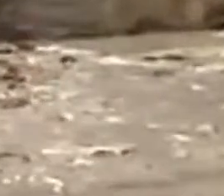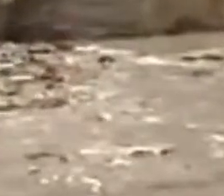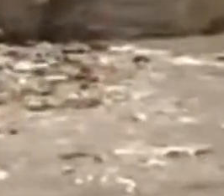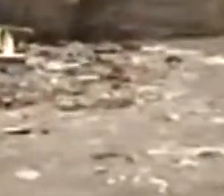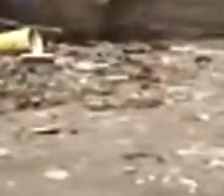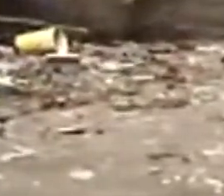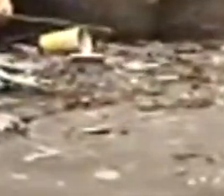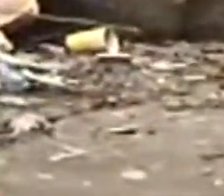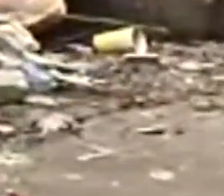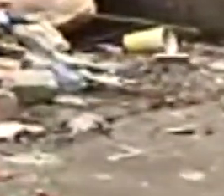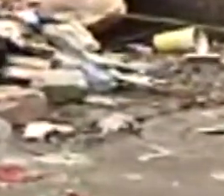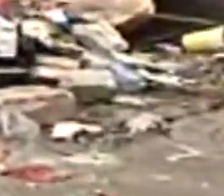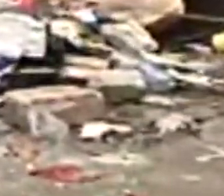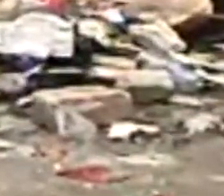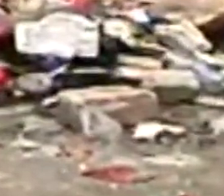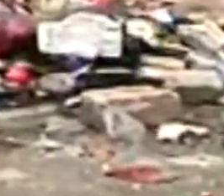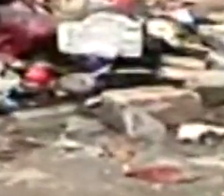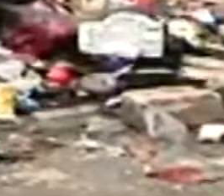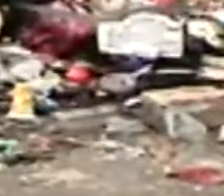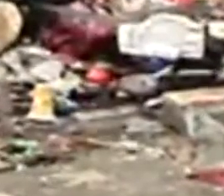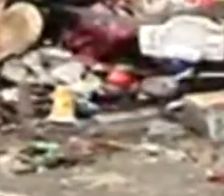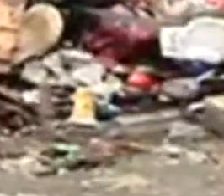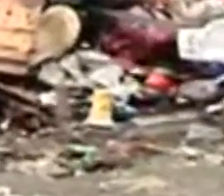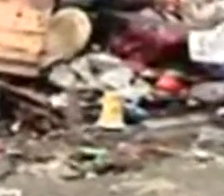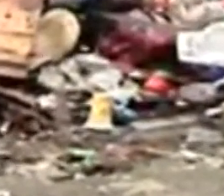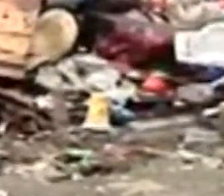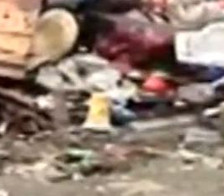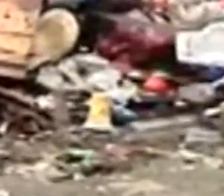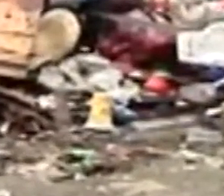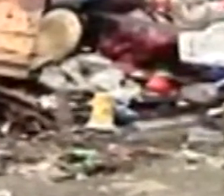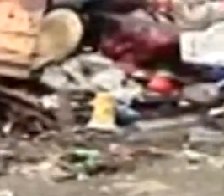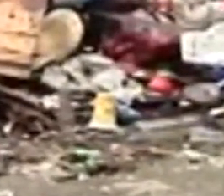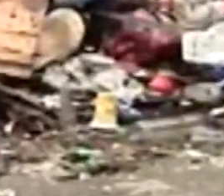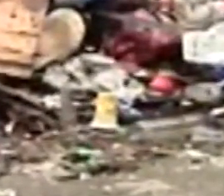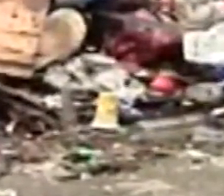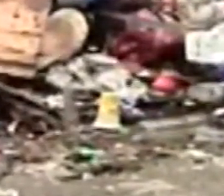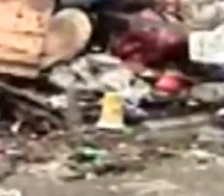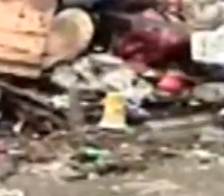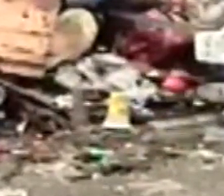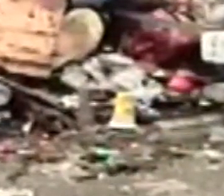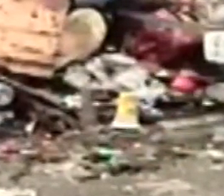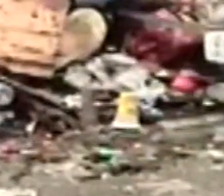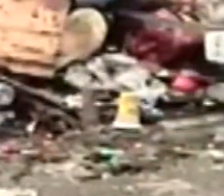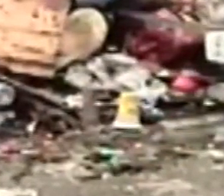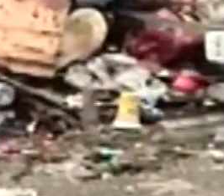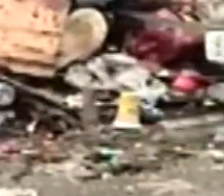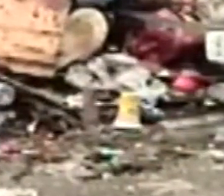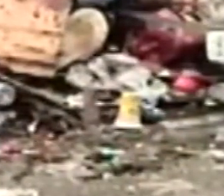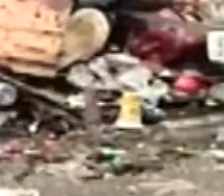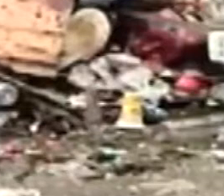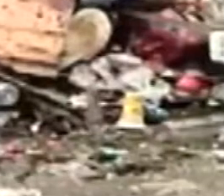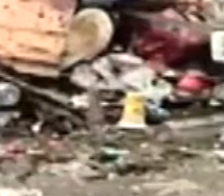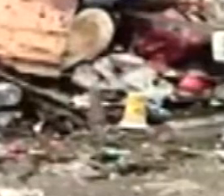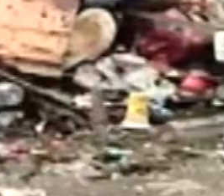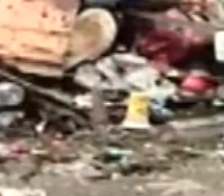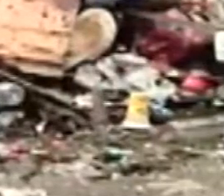mengantisipasi penumpukan sampah di dalam saluran air. Saat ini, pemirsa, sayangnya saya tidak bisa memastikan secara pasti seberapa tinggi